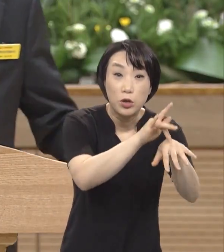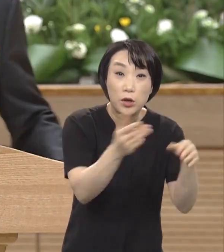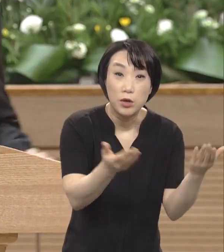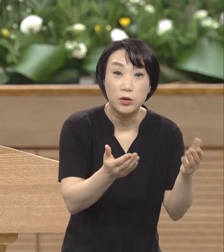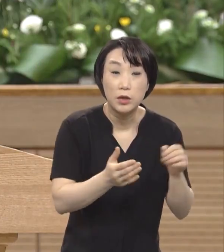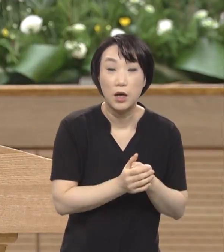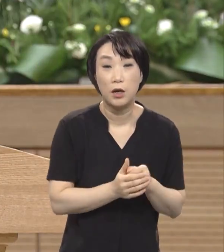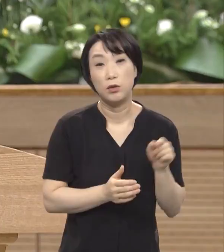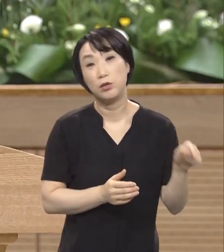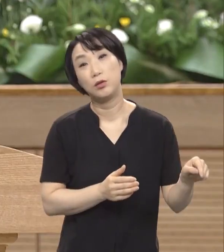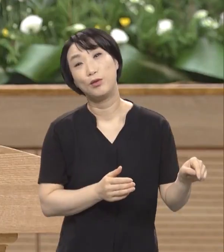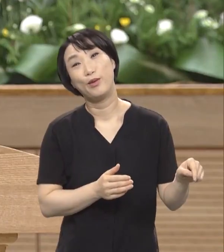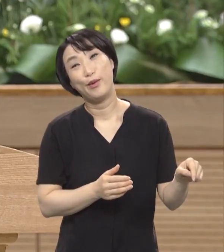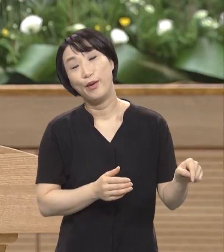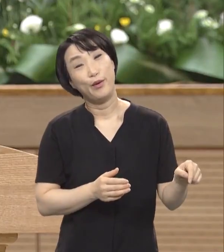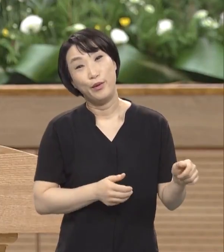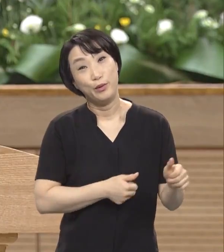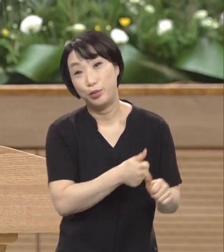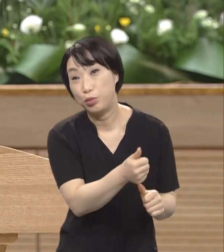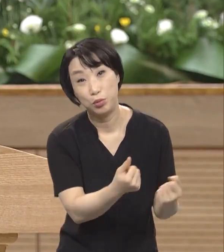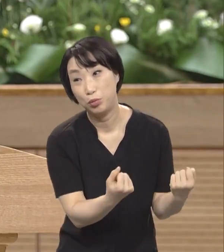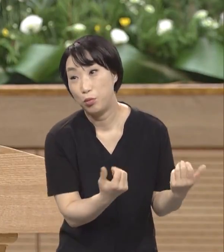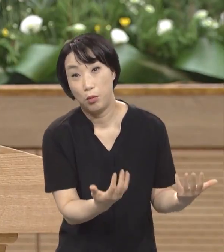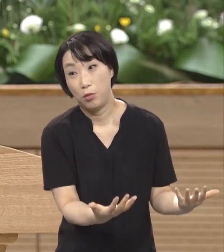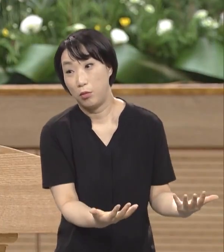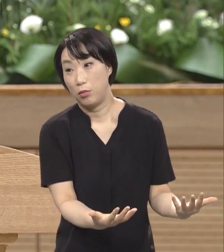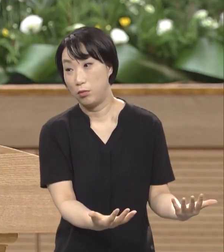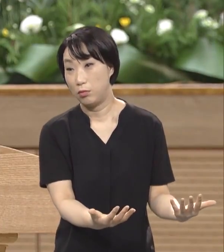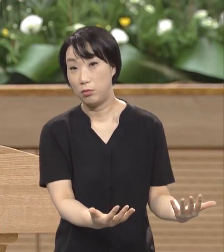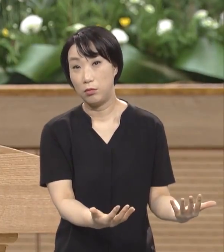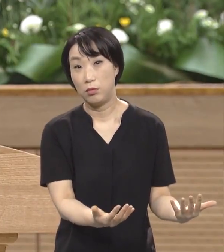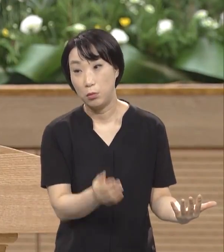귀신 역사를 이겨낼 능력이 없어.